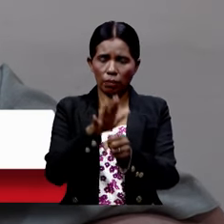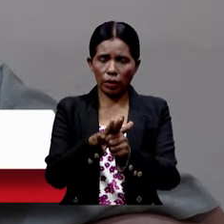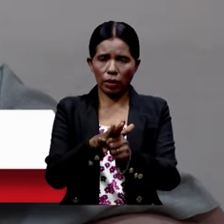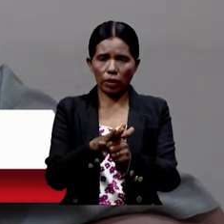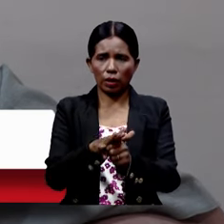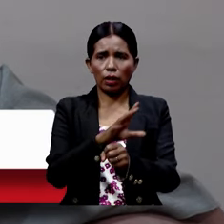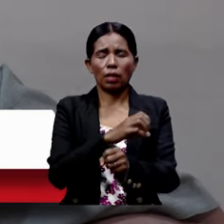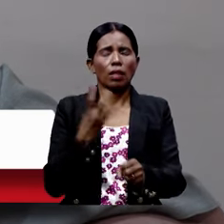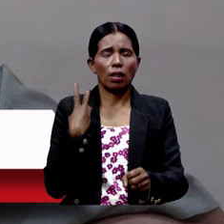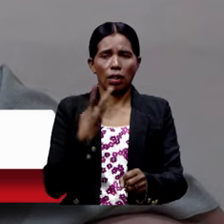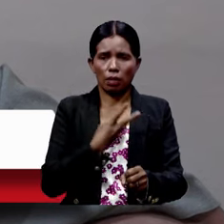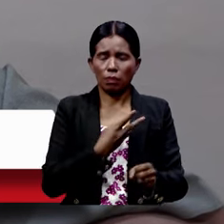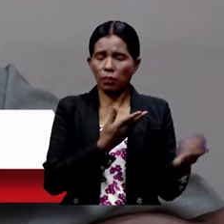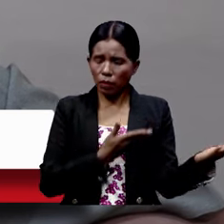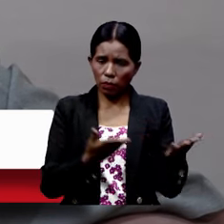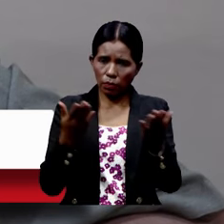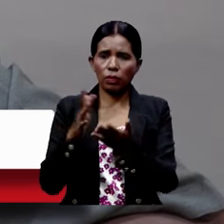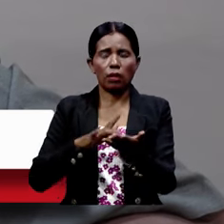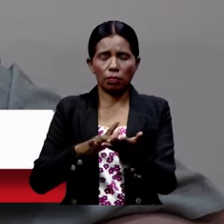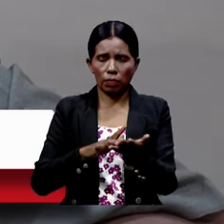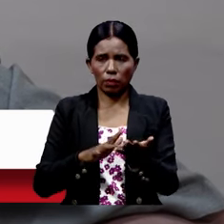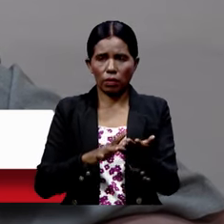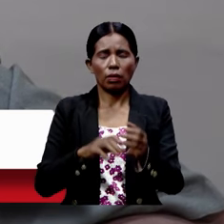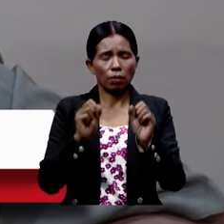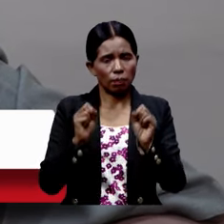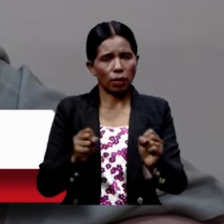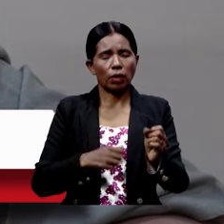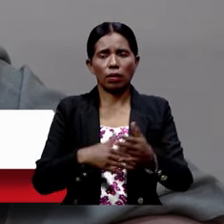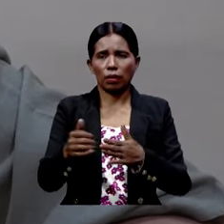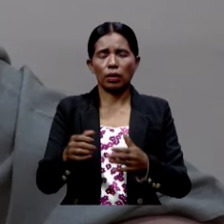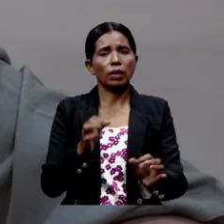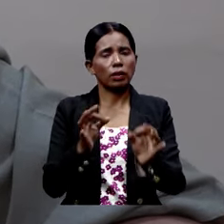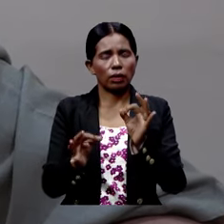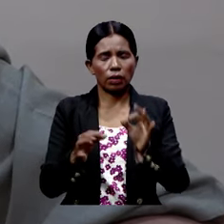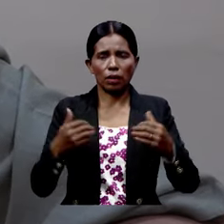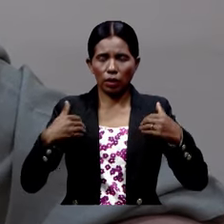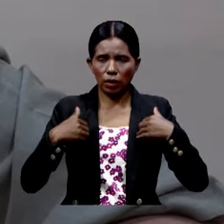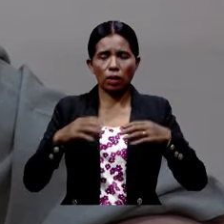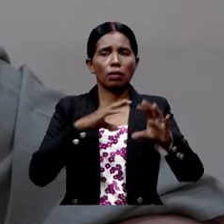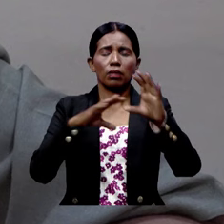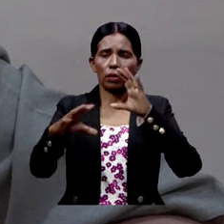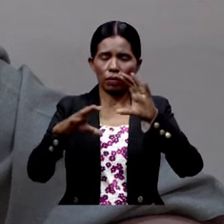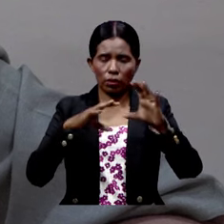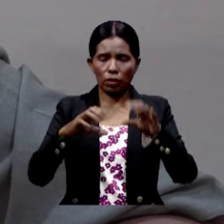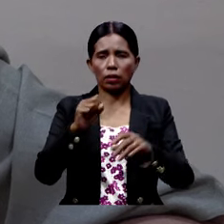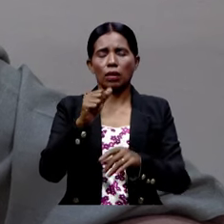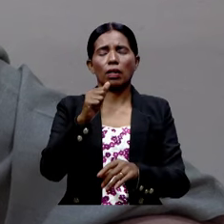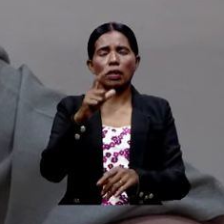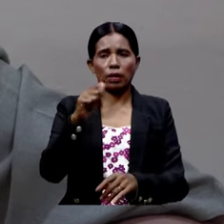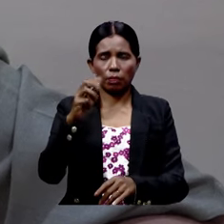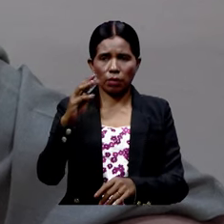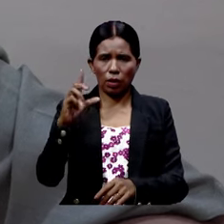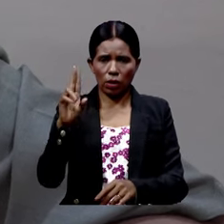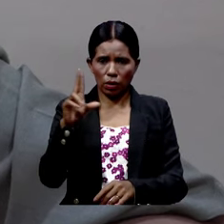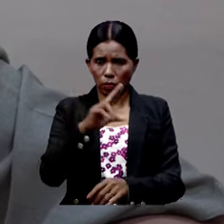apa saya juga importir obat. Bisa tergantung kalau ada komunikasi sama Salimago. Prinsipnya kami siap